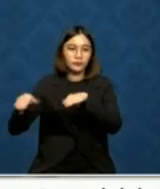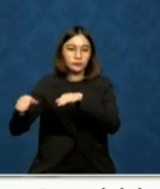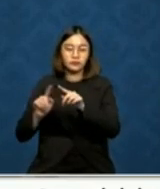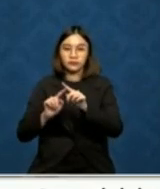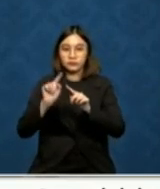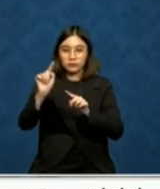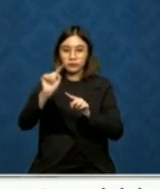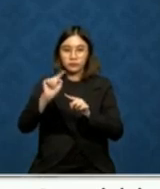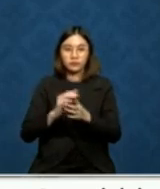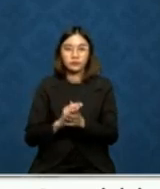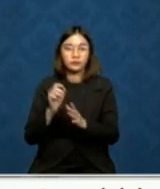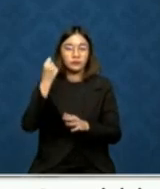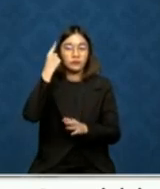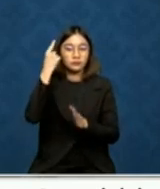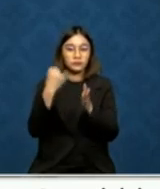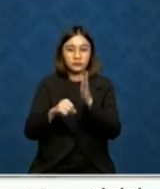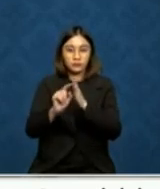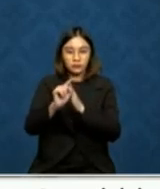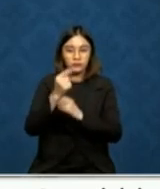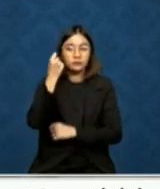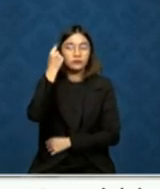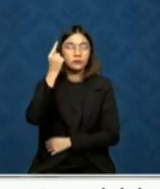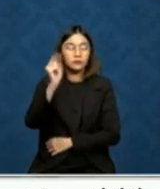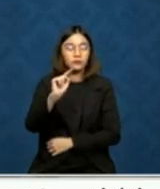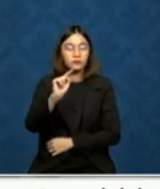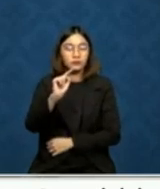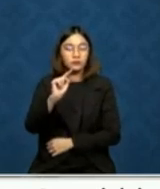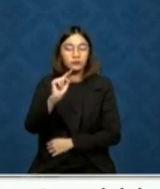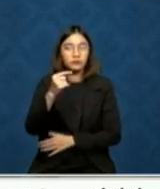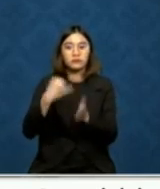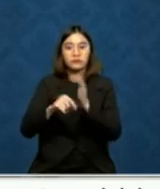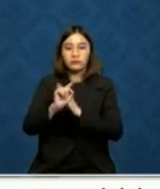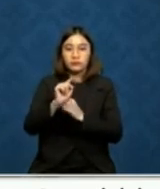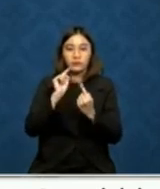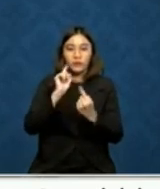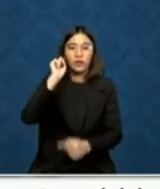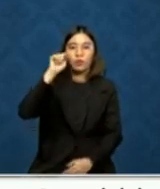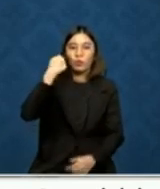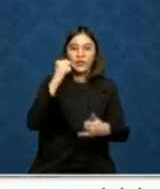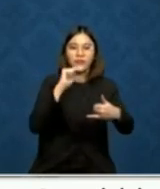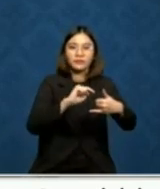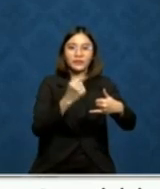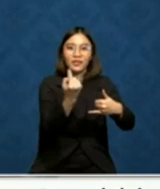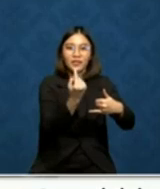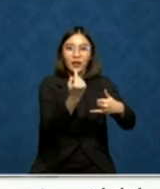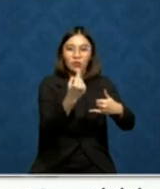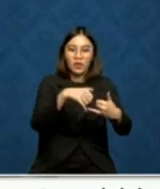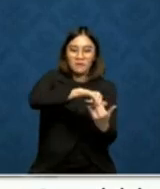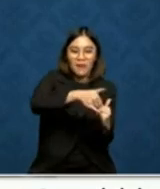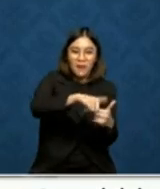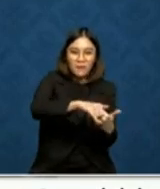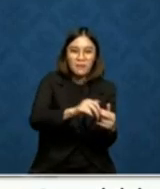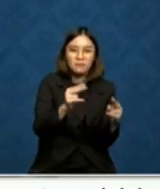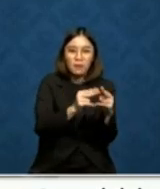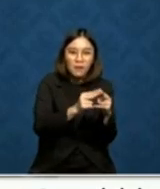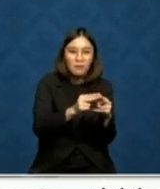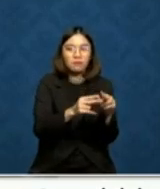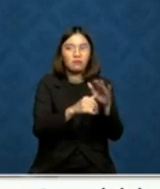การแรกค่ะความเข้าใจผิดประการแรกเรามักจะเข้าใจผิดกันค่ะว่าเฉพาะผู้หญิงเท่านั้นที่จะถูกคุกคามทางเพศ